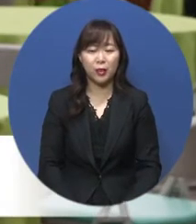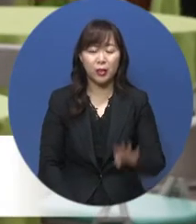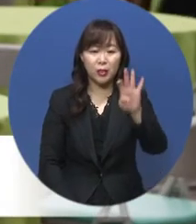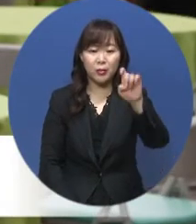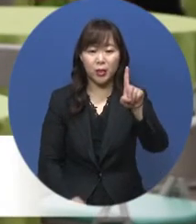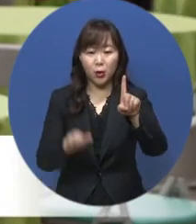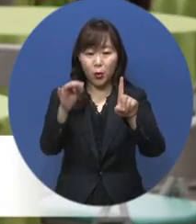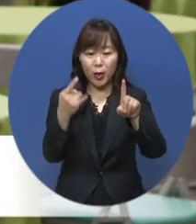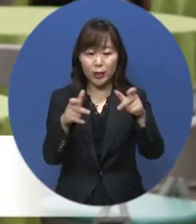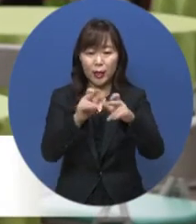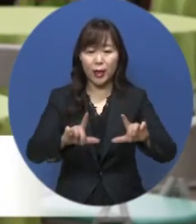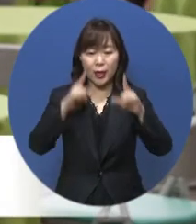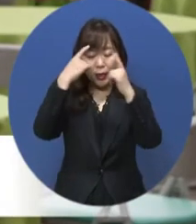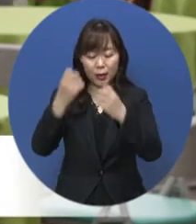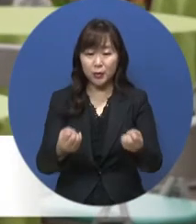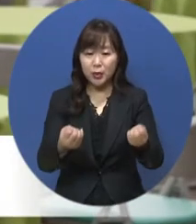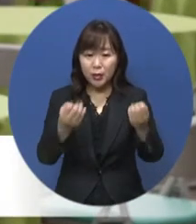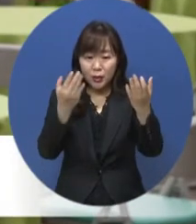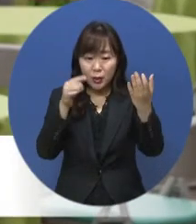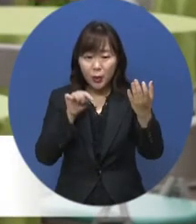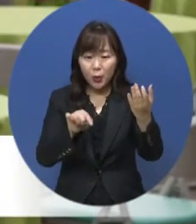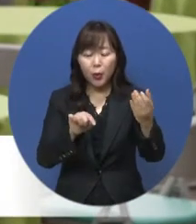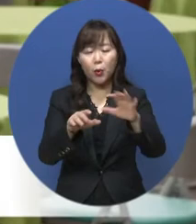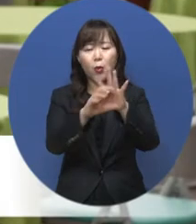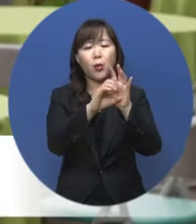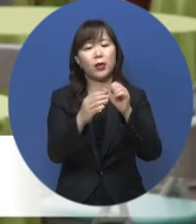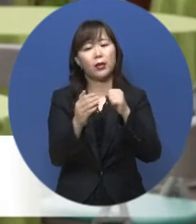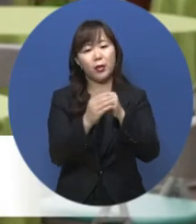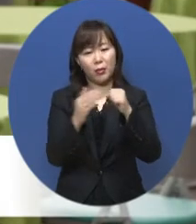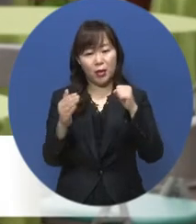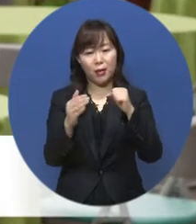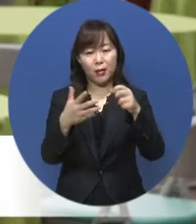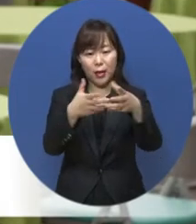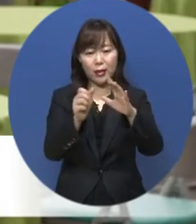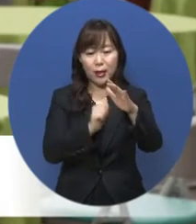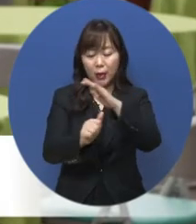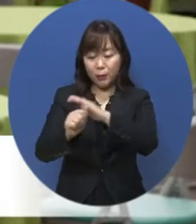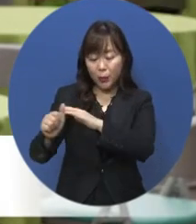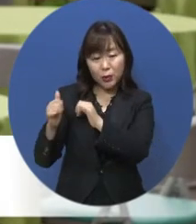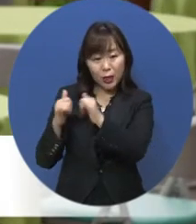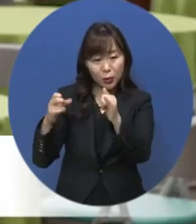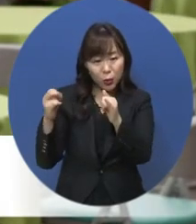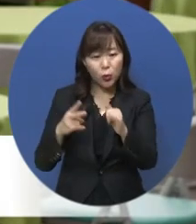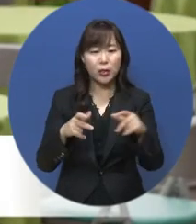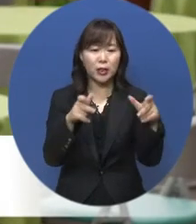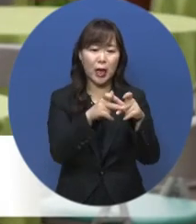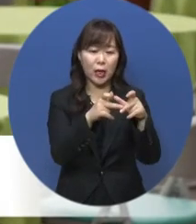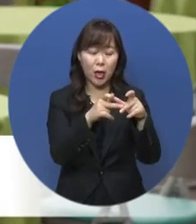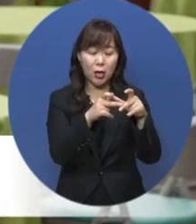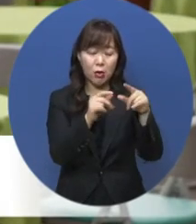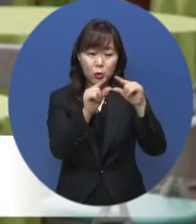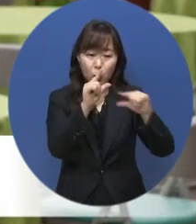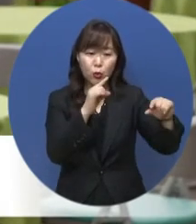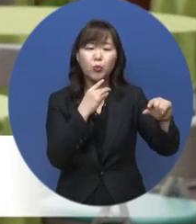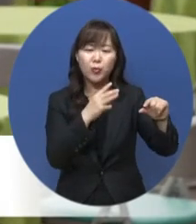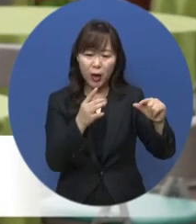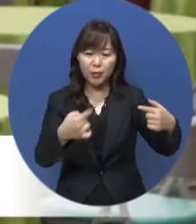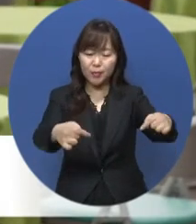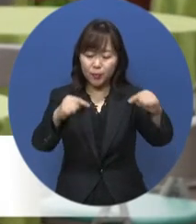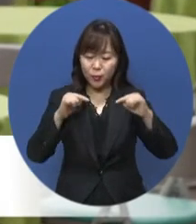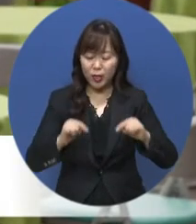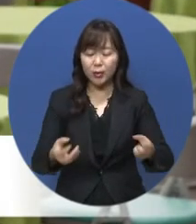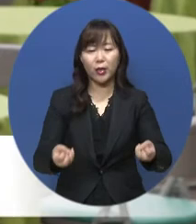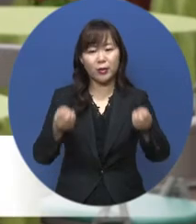제41회 장애인의 날 기념식은 코로나로 인해서 대표자들과 장애인 소수로만 저희들이